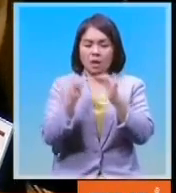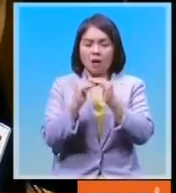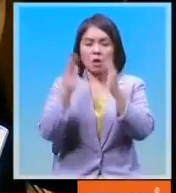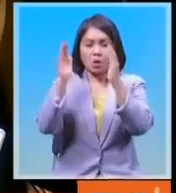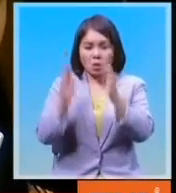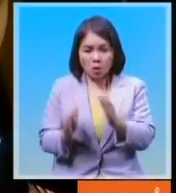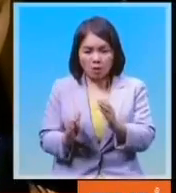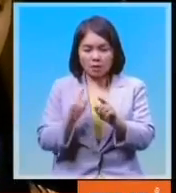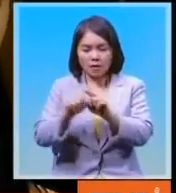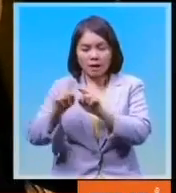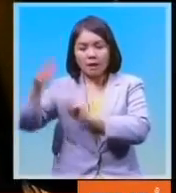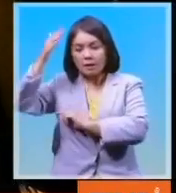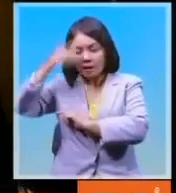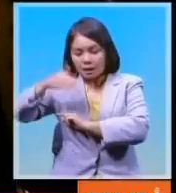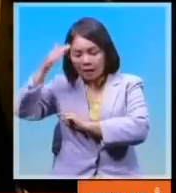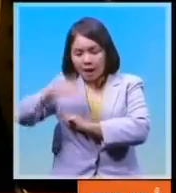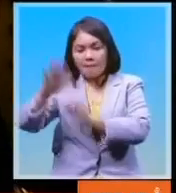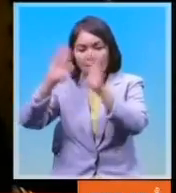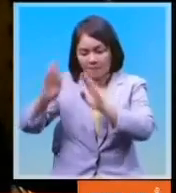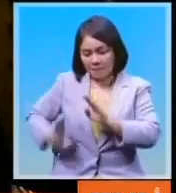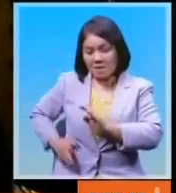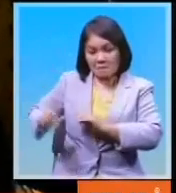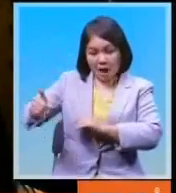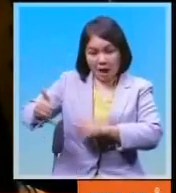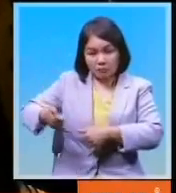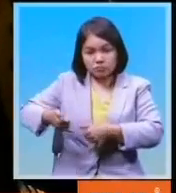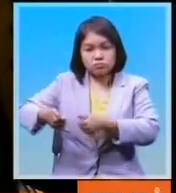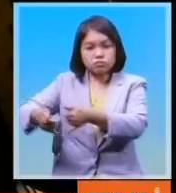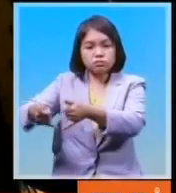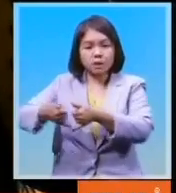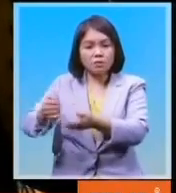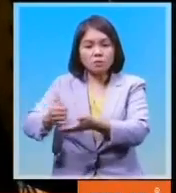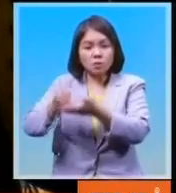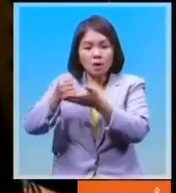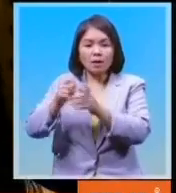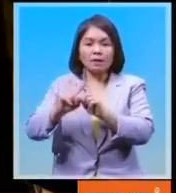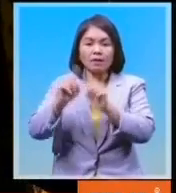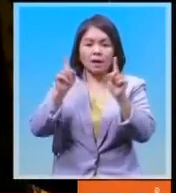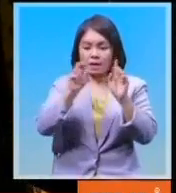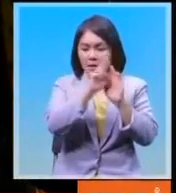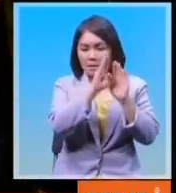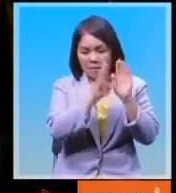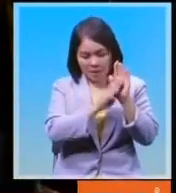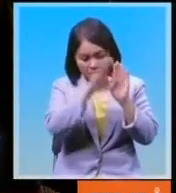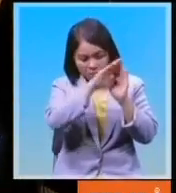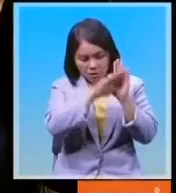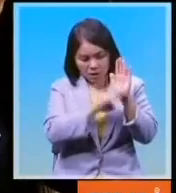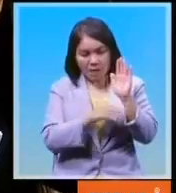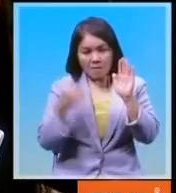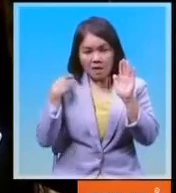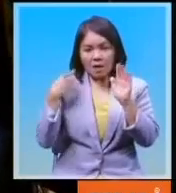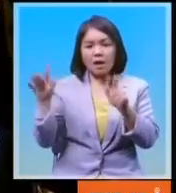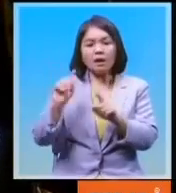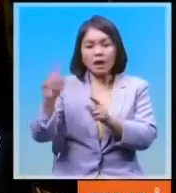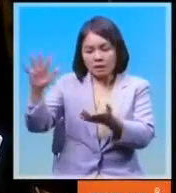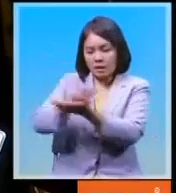ซึ่งพิการทางสายตาโดยใช้สุนัขนำทางแต่กฎเกณฑ์มันจะต้องมีใบรับรอง